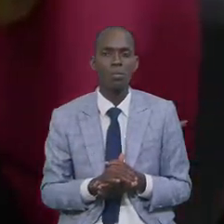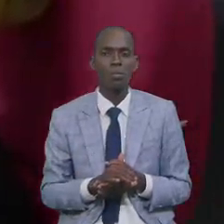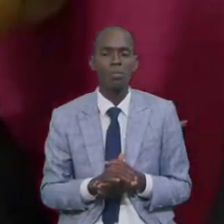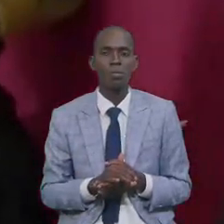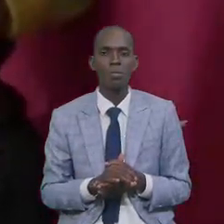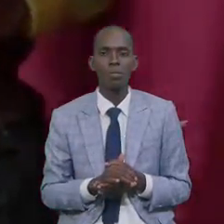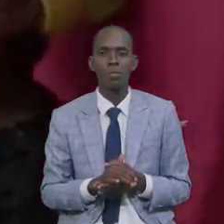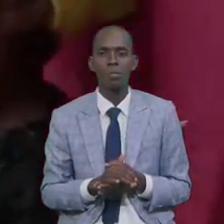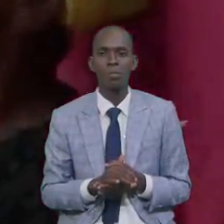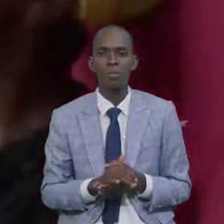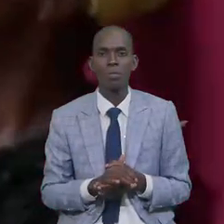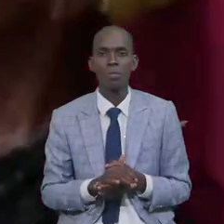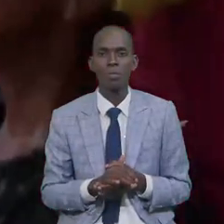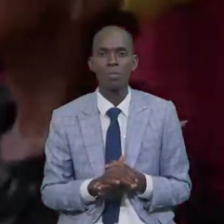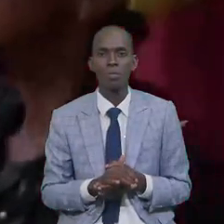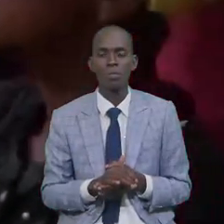satisfait.